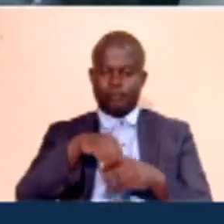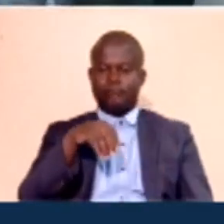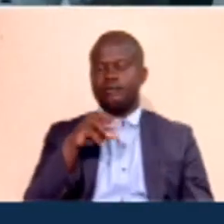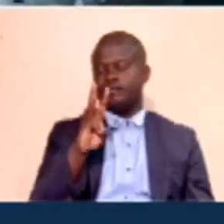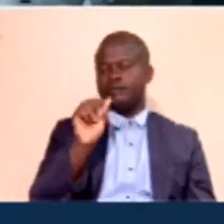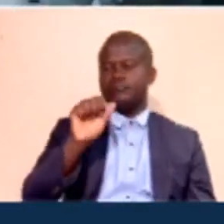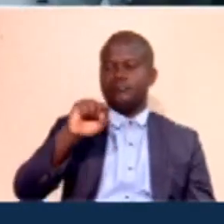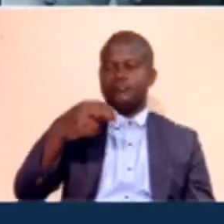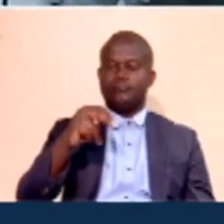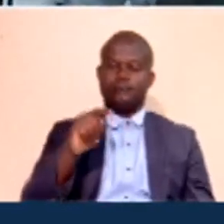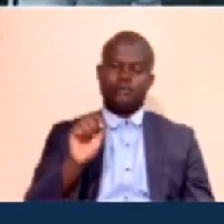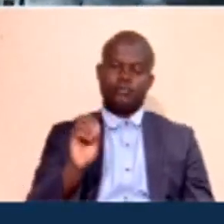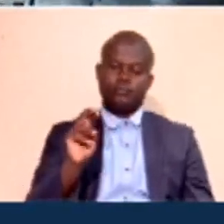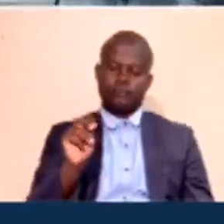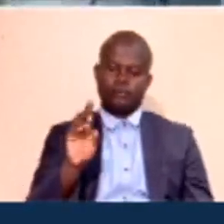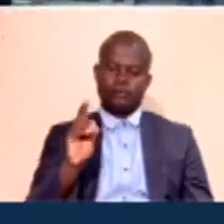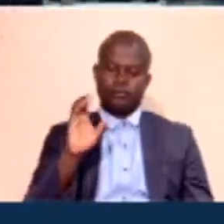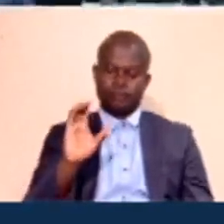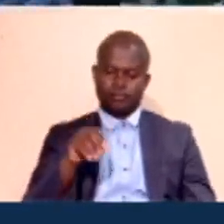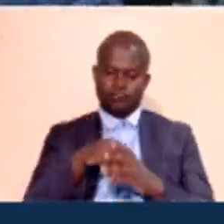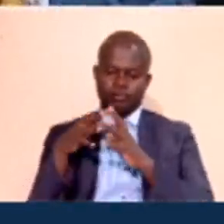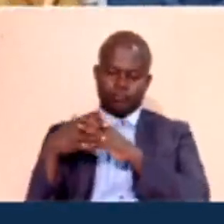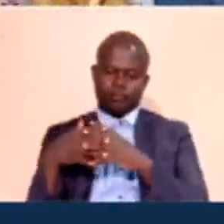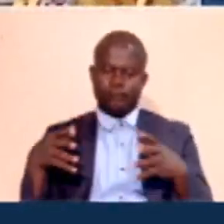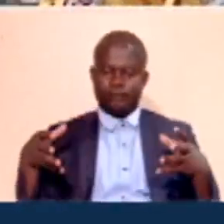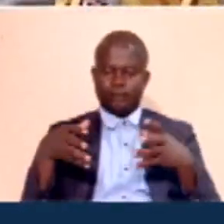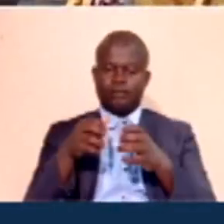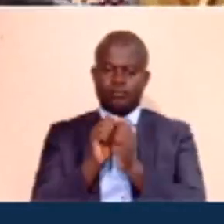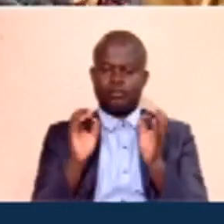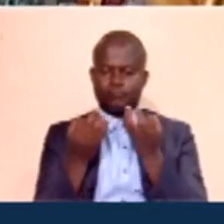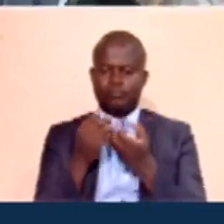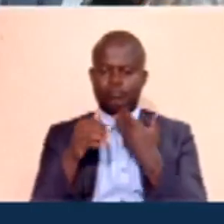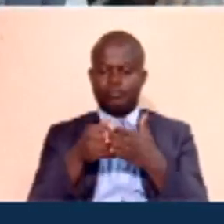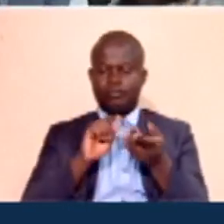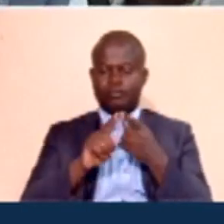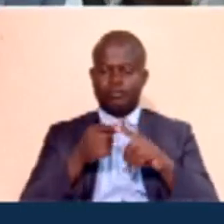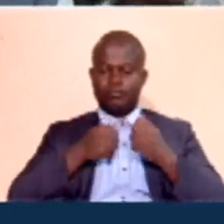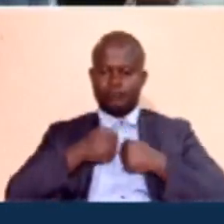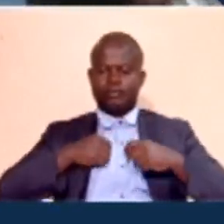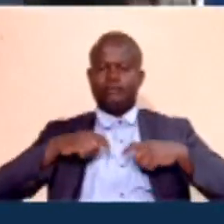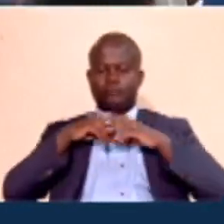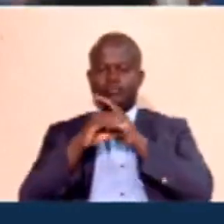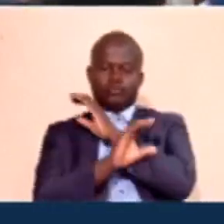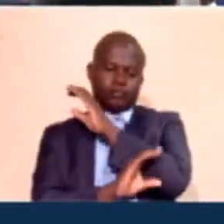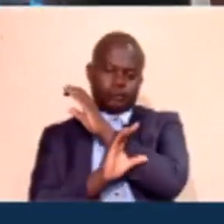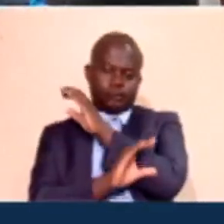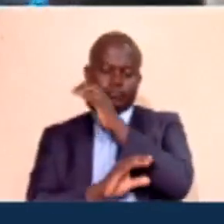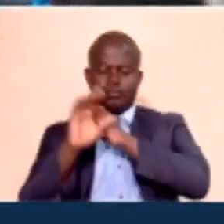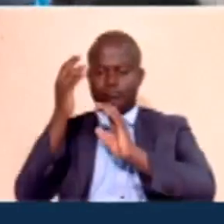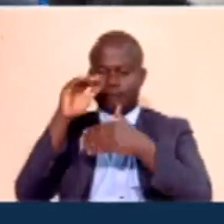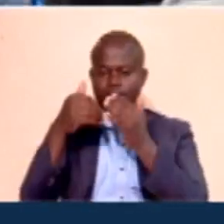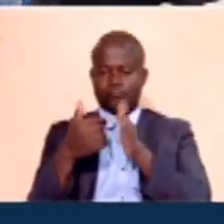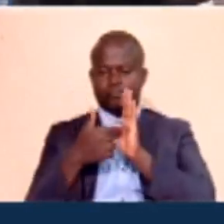Washington DC muri Leta Zunze Ubumwe za Amerika, aho bahuriye bari kumwe n'imiryango yabo ndetse n'inshuti z'u Rwanda ziba muri iki gihugu. Ni ibirori